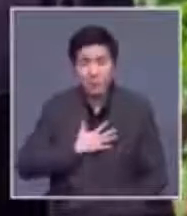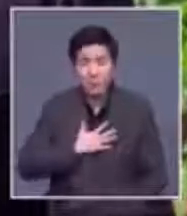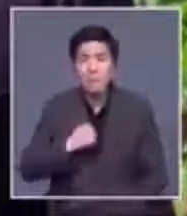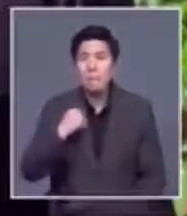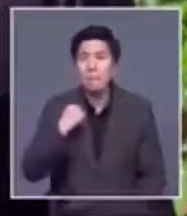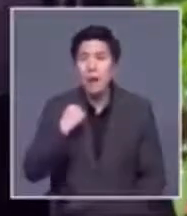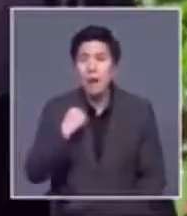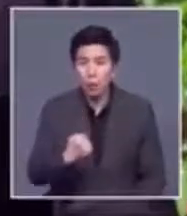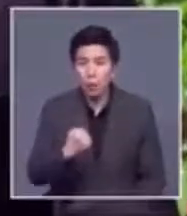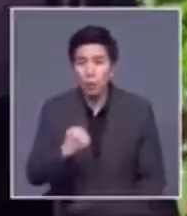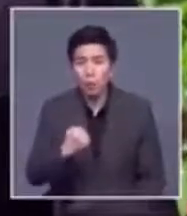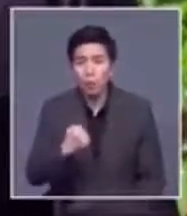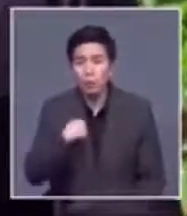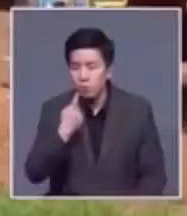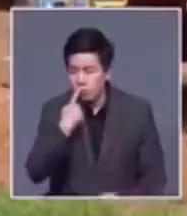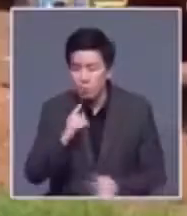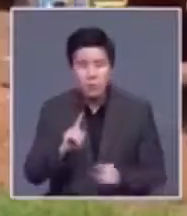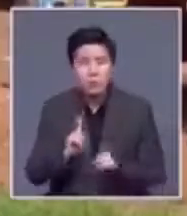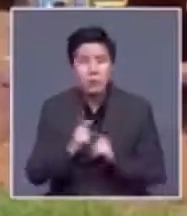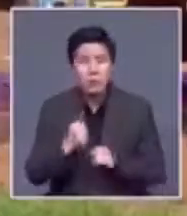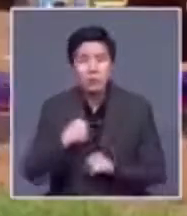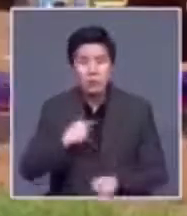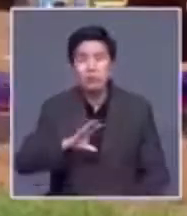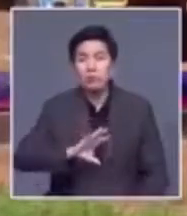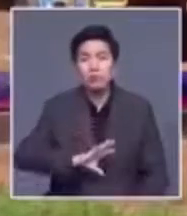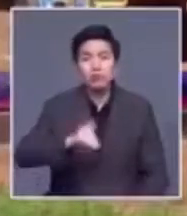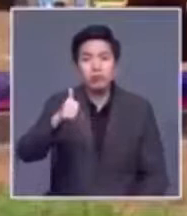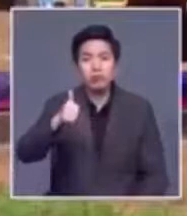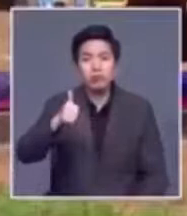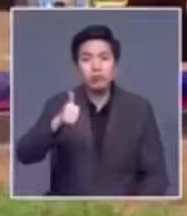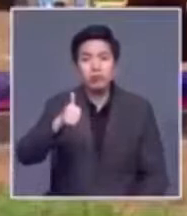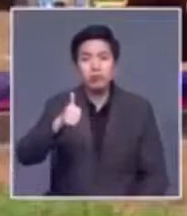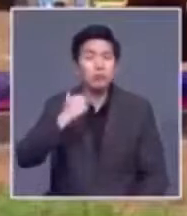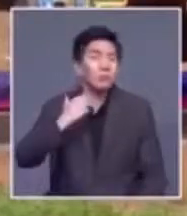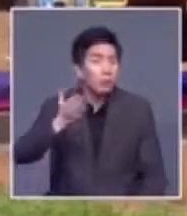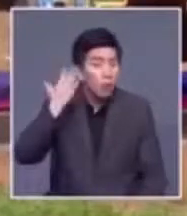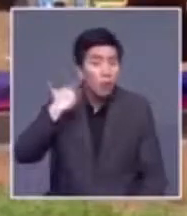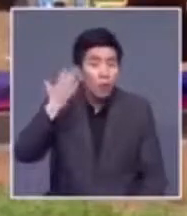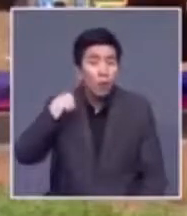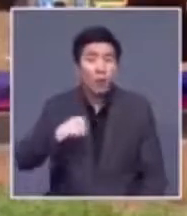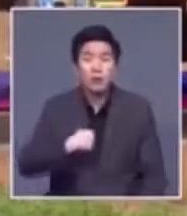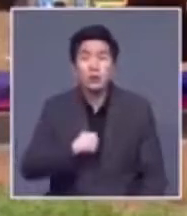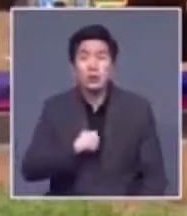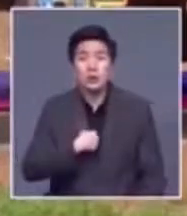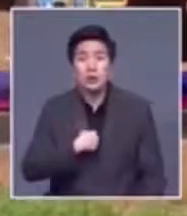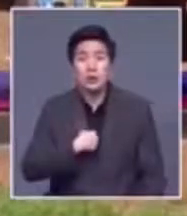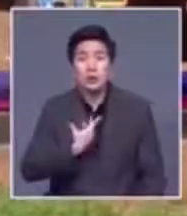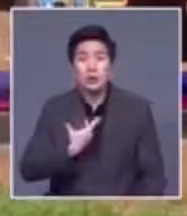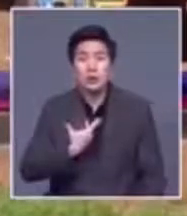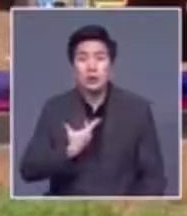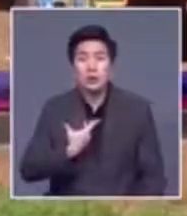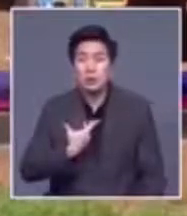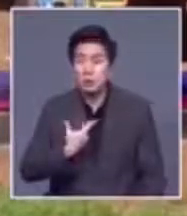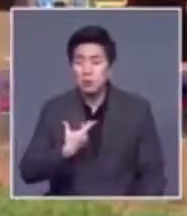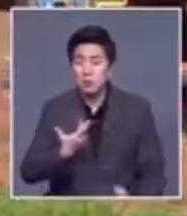น่ะจ้ะ ก็ดีขึ้นนะครับเกษตรกรที่เขาทำม